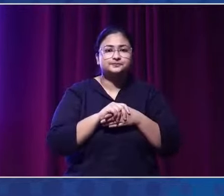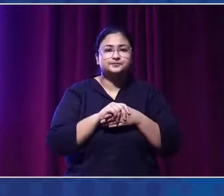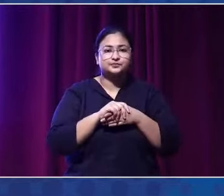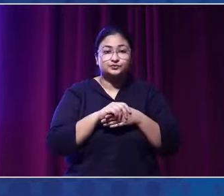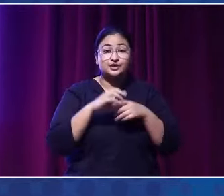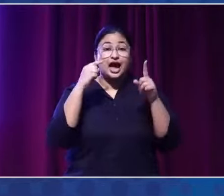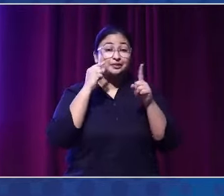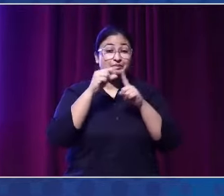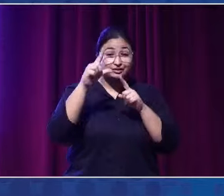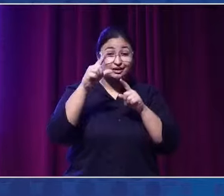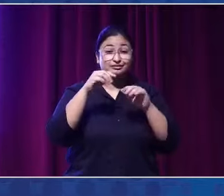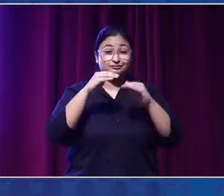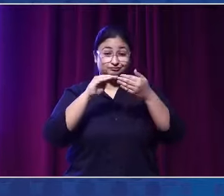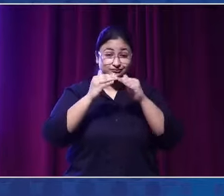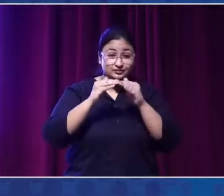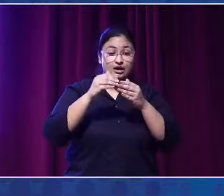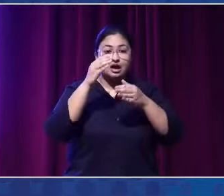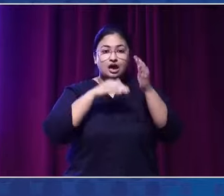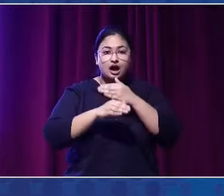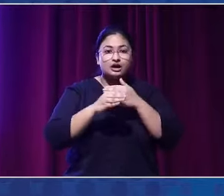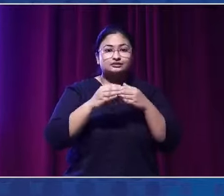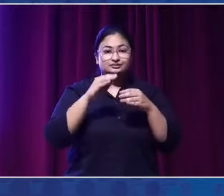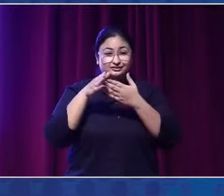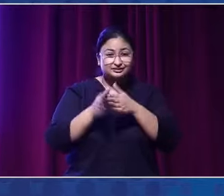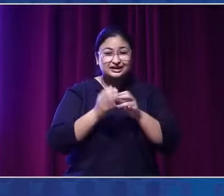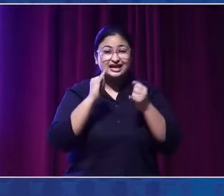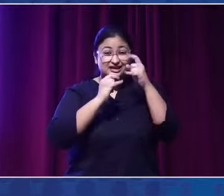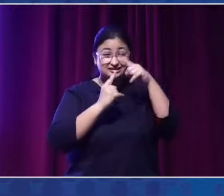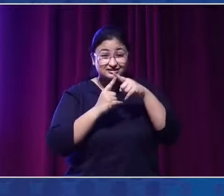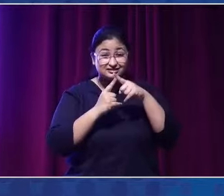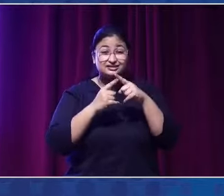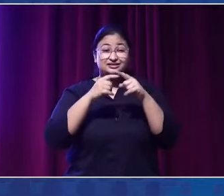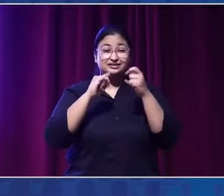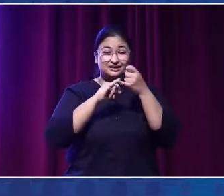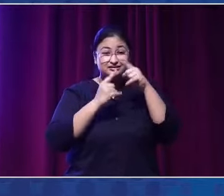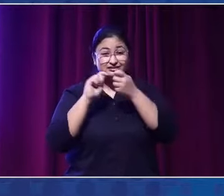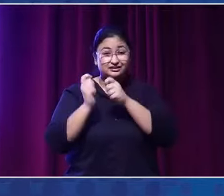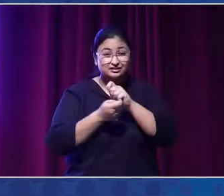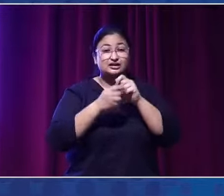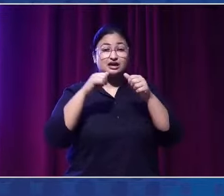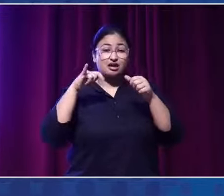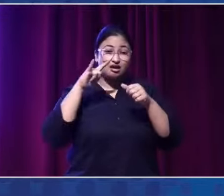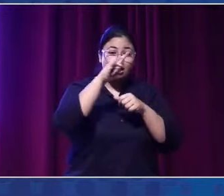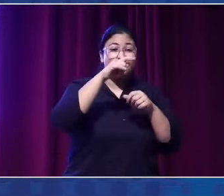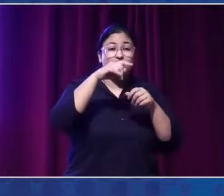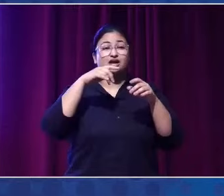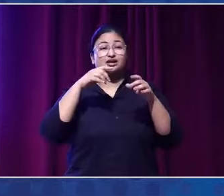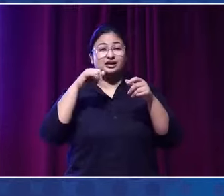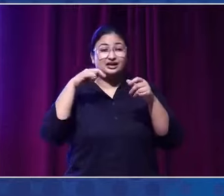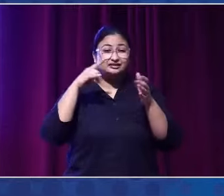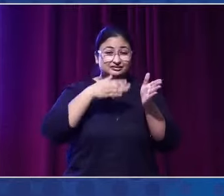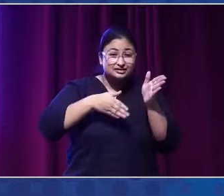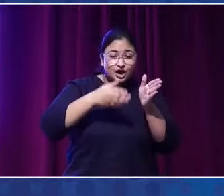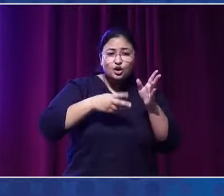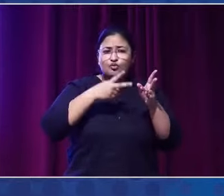आईपीएल मैचेस, भारत रत्न मिस्टर सचिन तेंदुलकर, 16,000 पेट्रोल पंप्स ऑफ द कंट्री, एयरलाइंस, इंडियन पोस्ट, इंडियन रेलवेज,